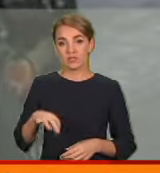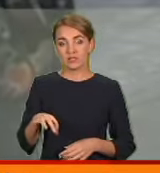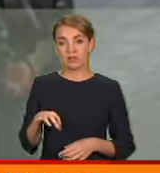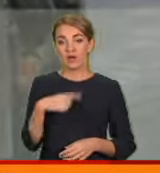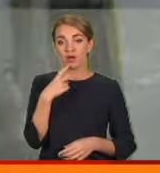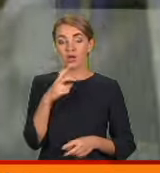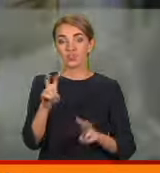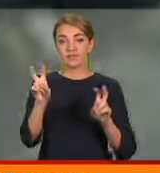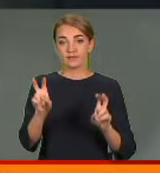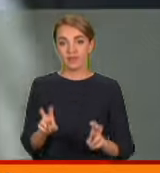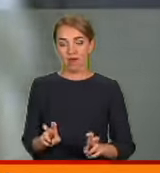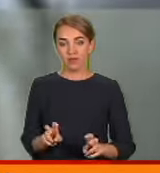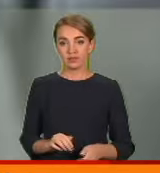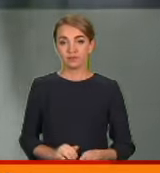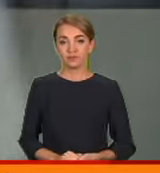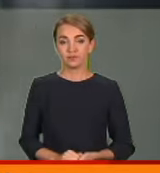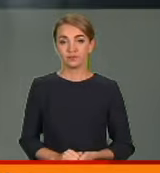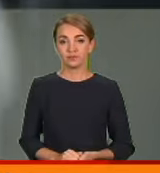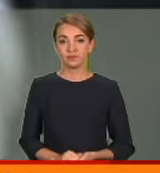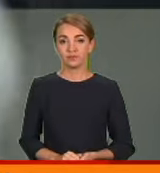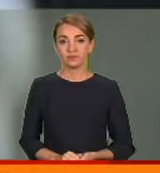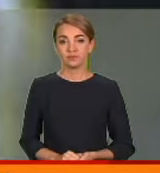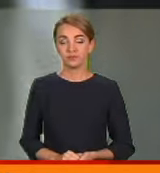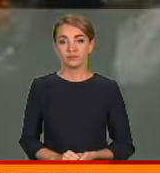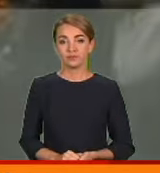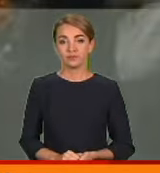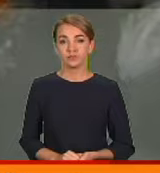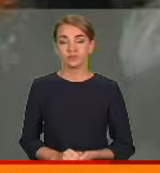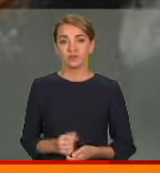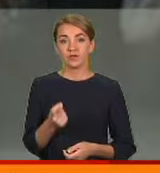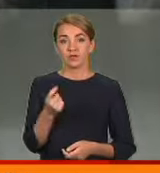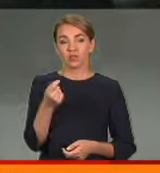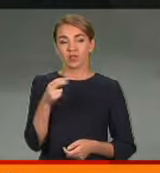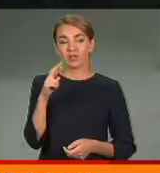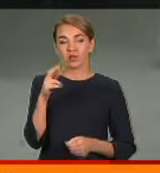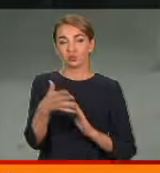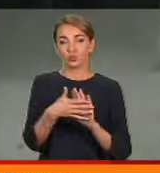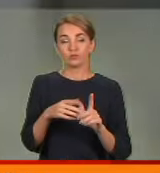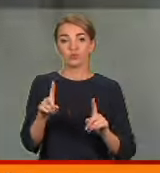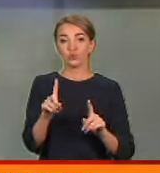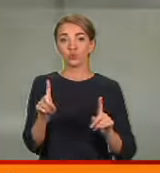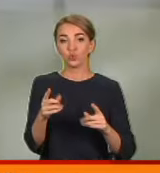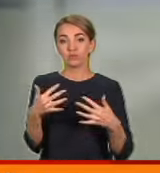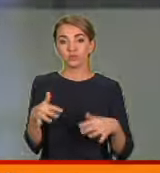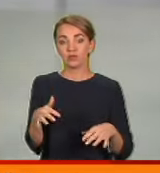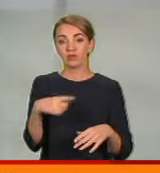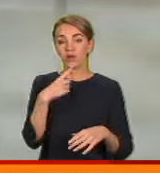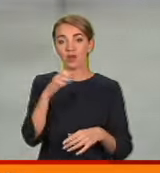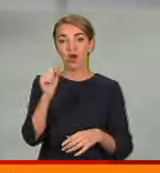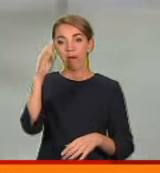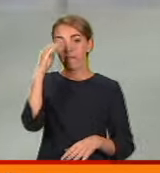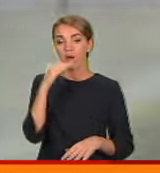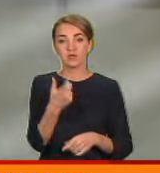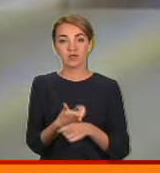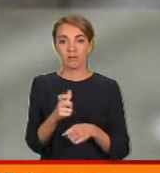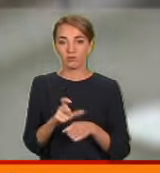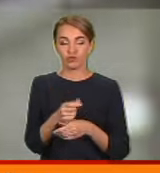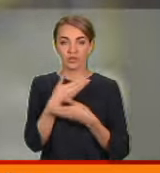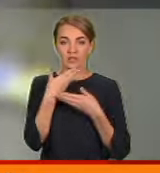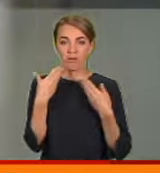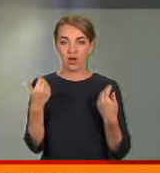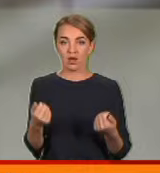Каже, сядь. Тут я вже як, трохи зрозумів, що щось вже не. Каже, а батька більше немає.